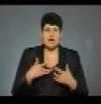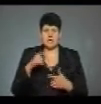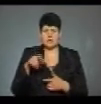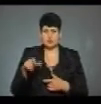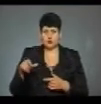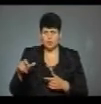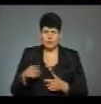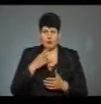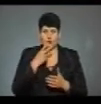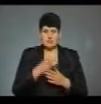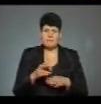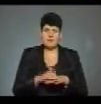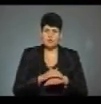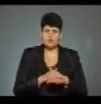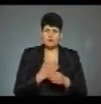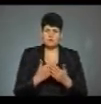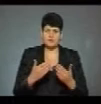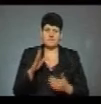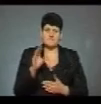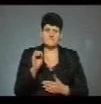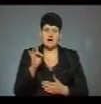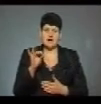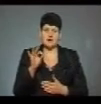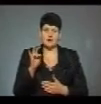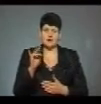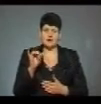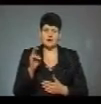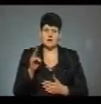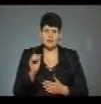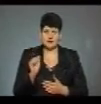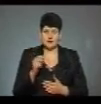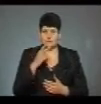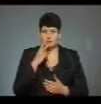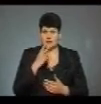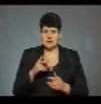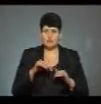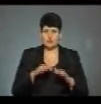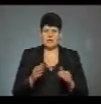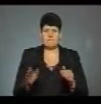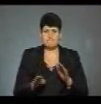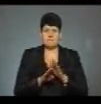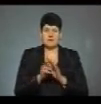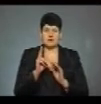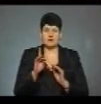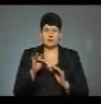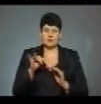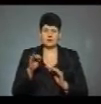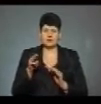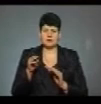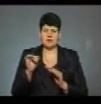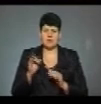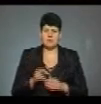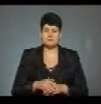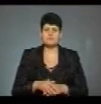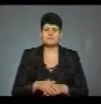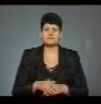«Покликання» показали благодійну виставу «Вероніка», під час якої відтворили події під Крутами. Записуйтесь до курення січових